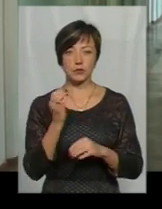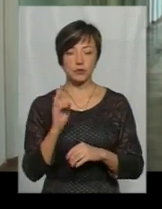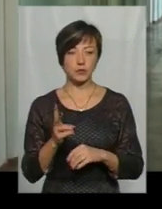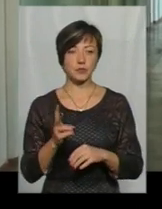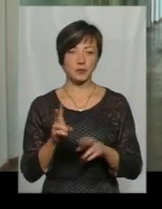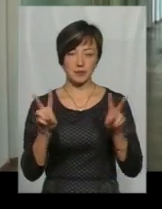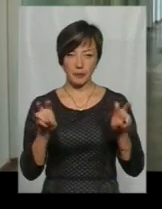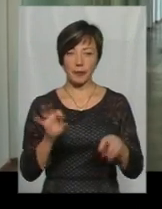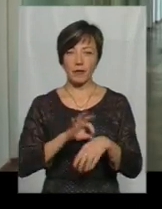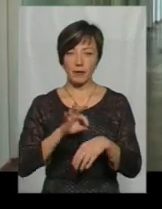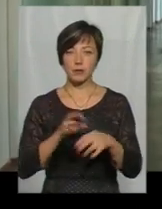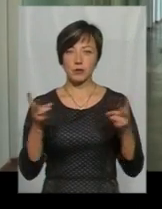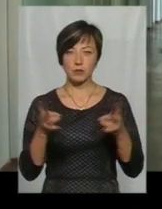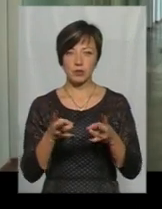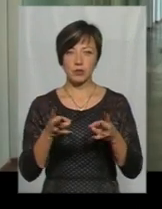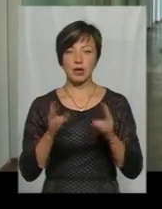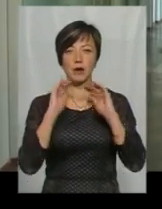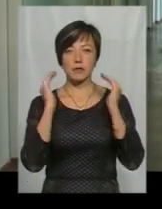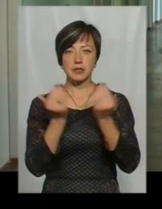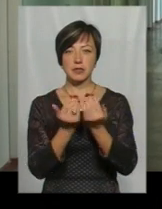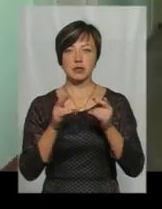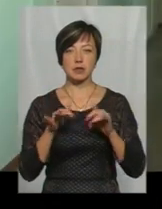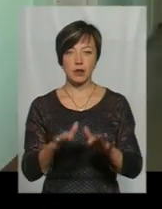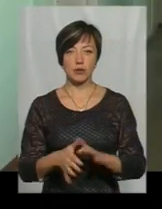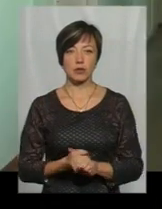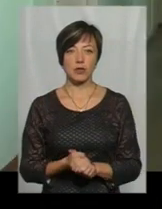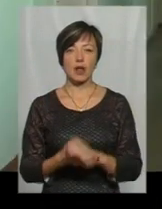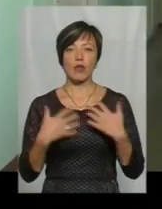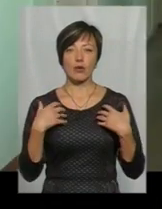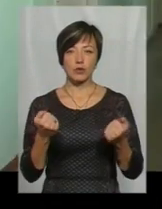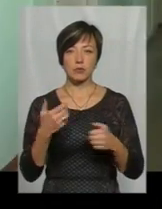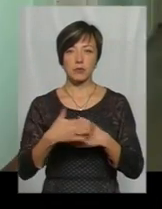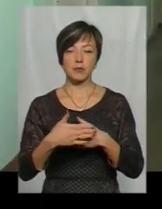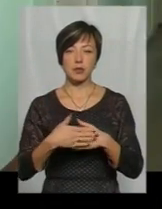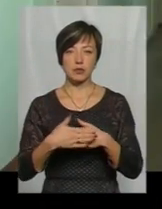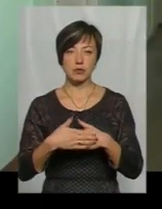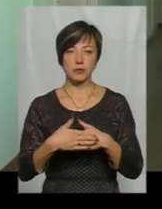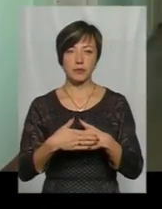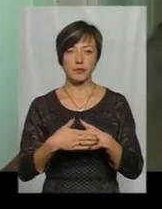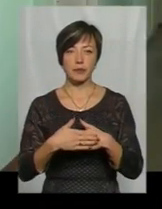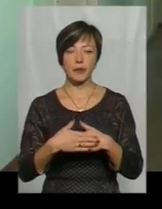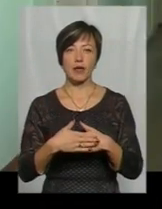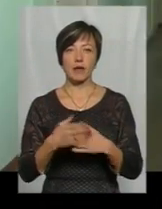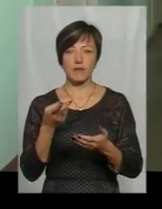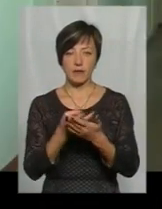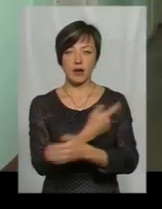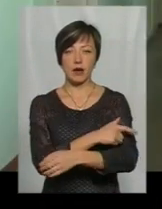і хворі потребують навіть реанімаційних заходів. На одужання приблизно в стаціонарі